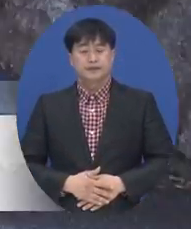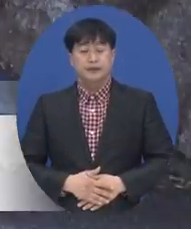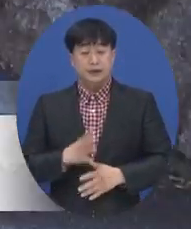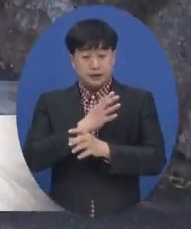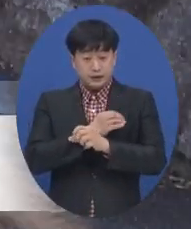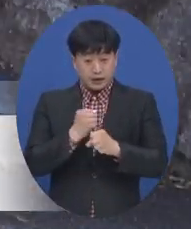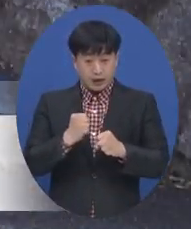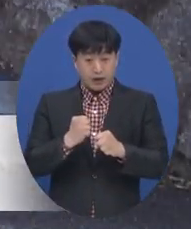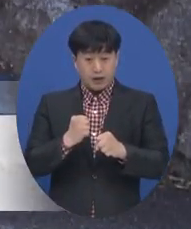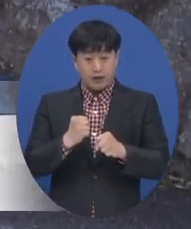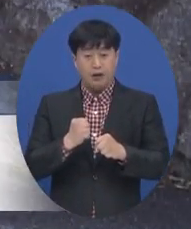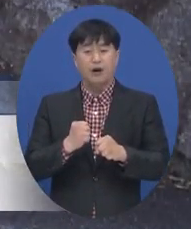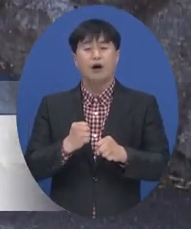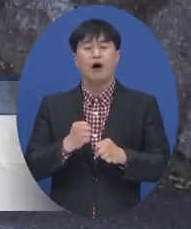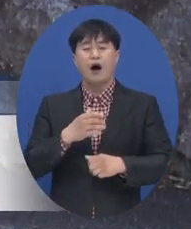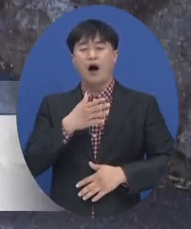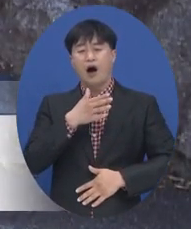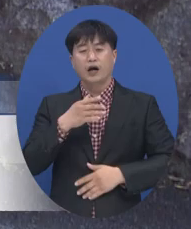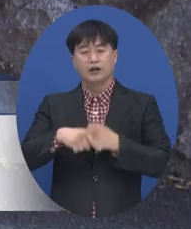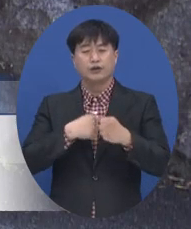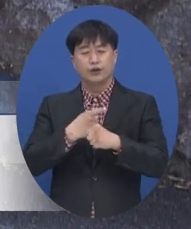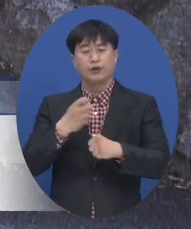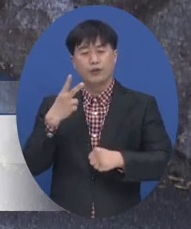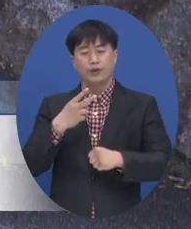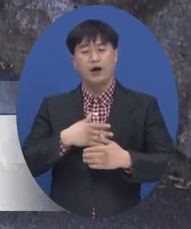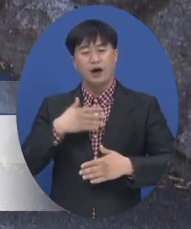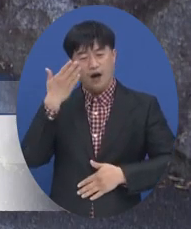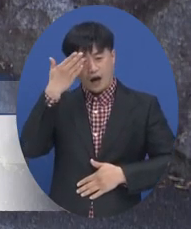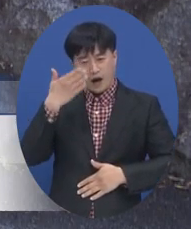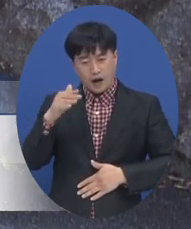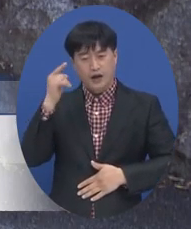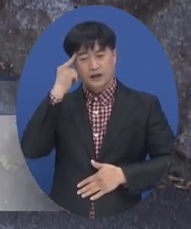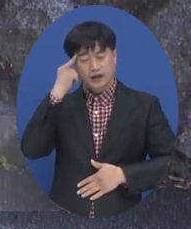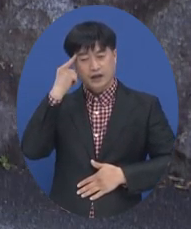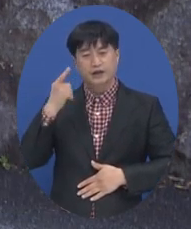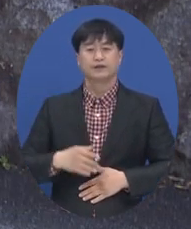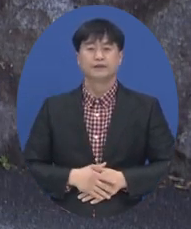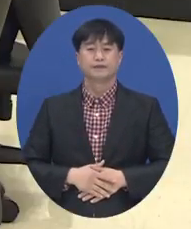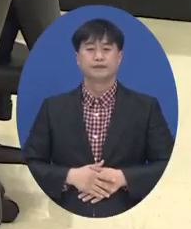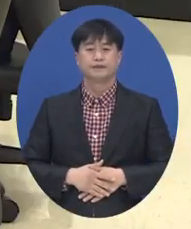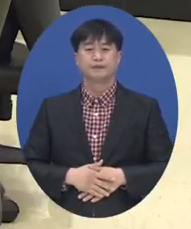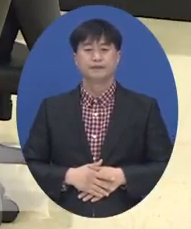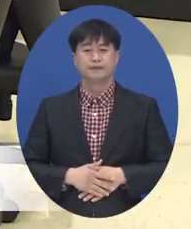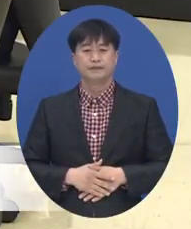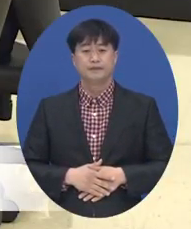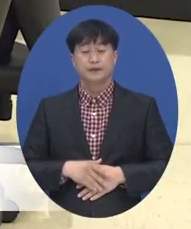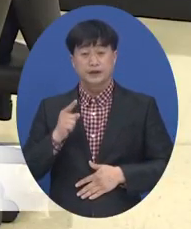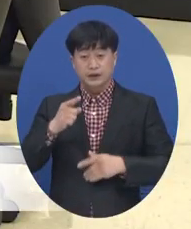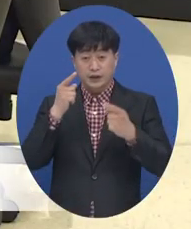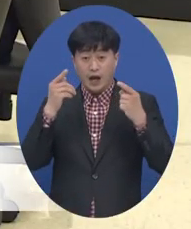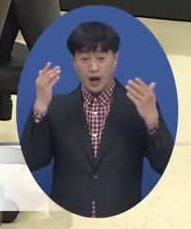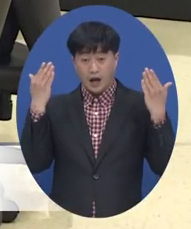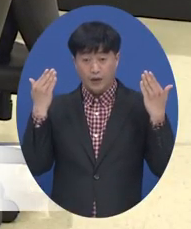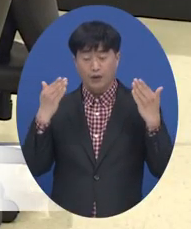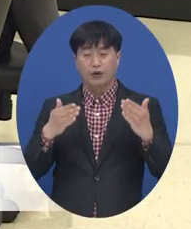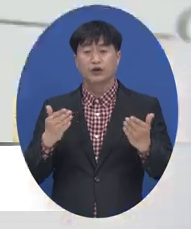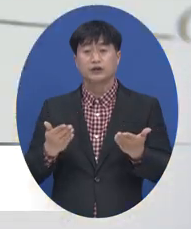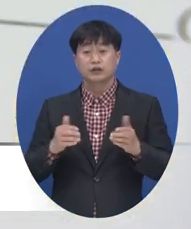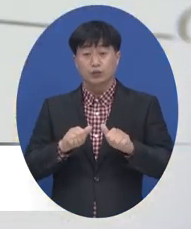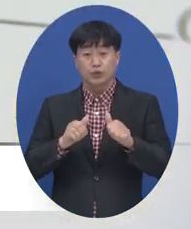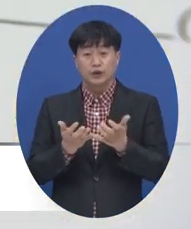또 이제 또 계약을 하게 되면 또 1년은 또 가는구나 그런 생각으로 이제 해왔죠. 이 학교는 청소 노동자